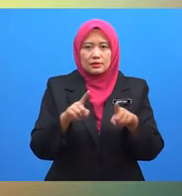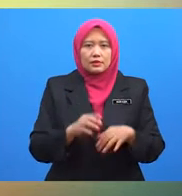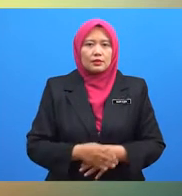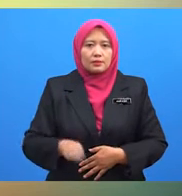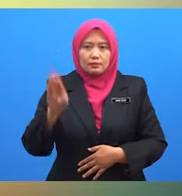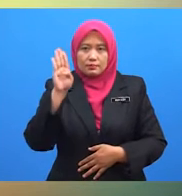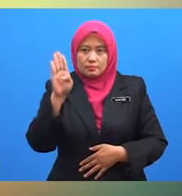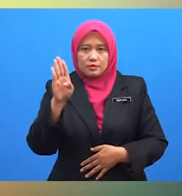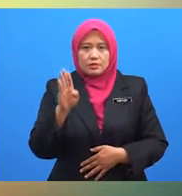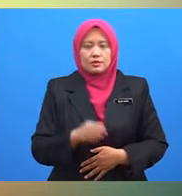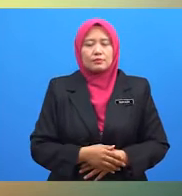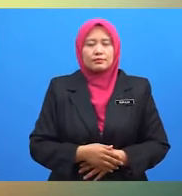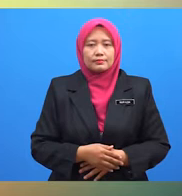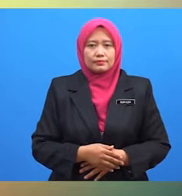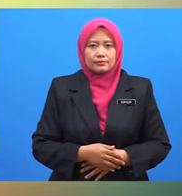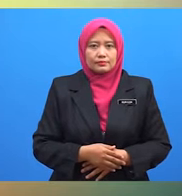B.